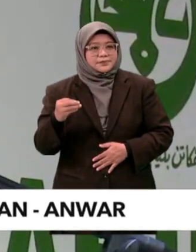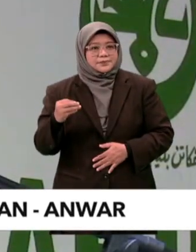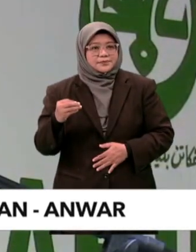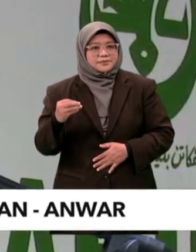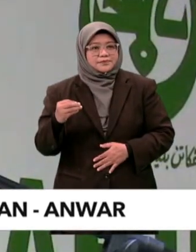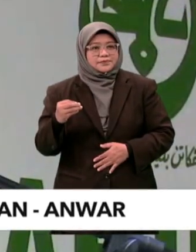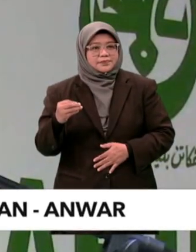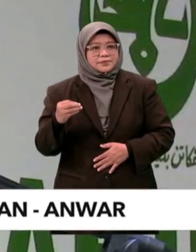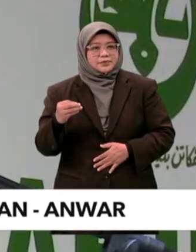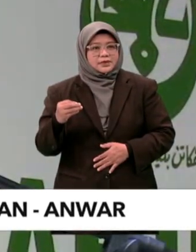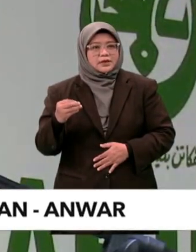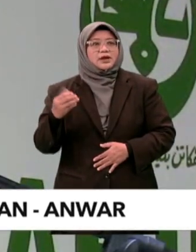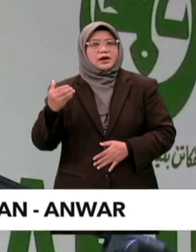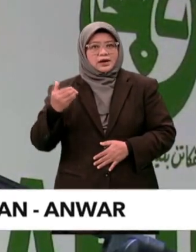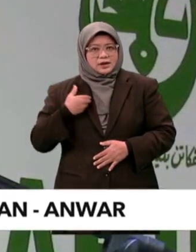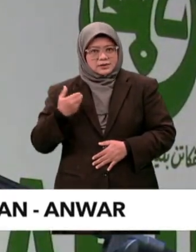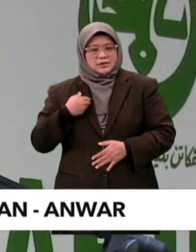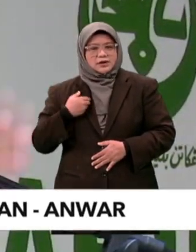nya